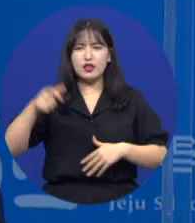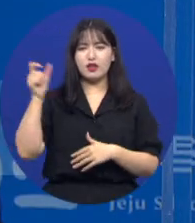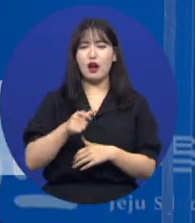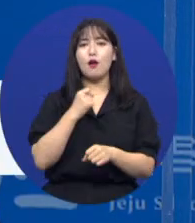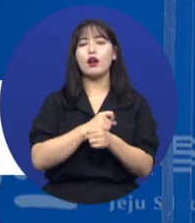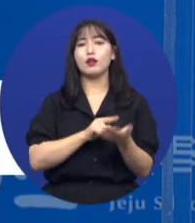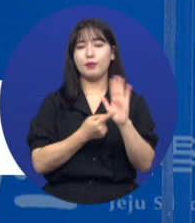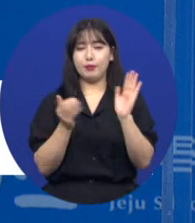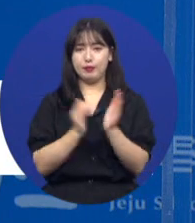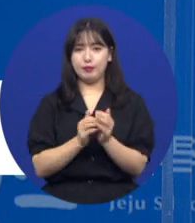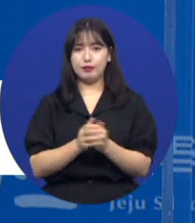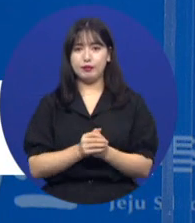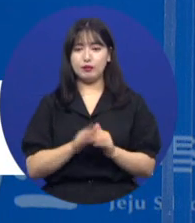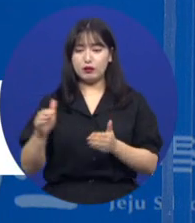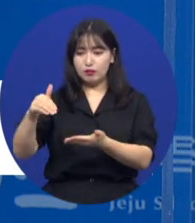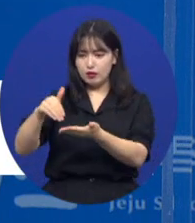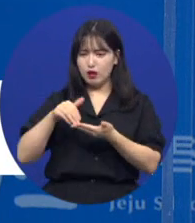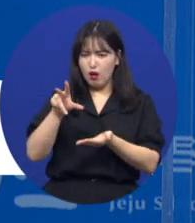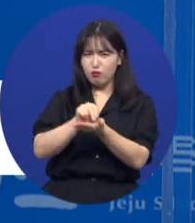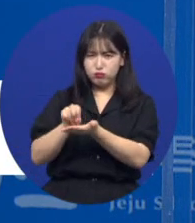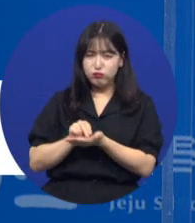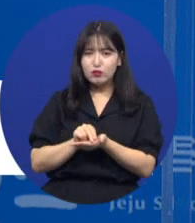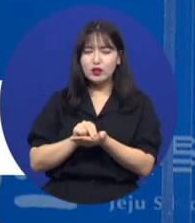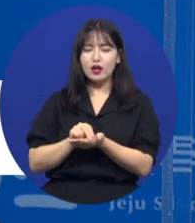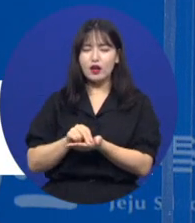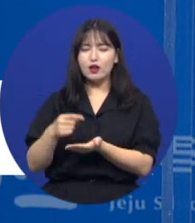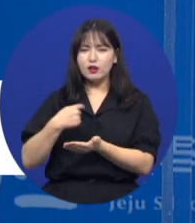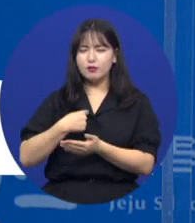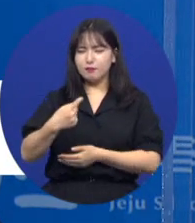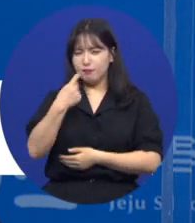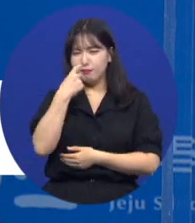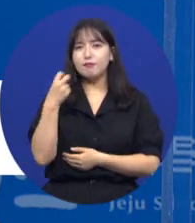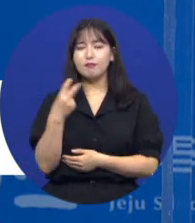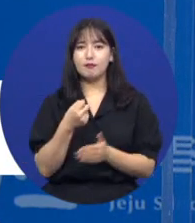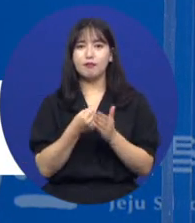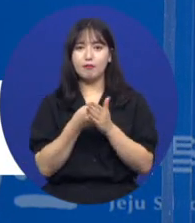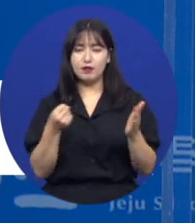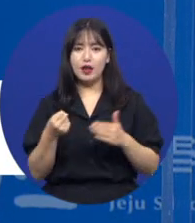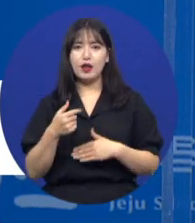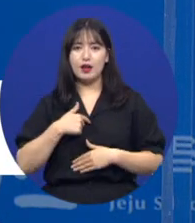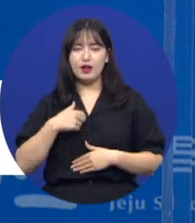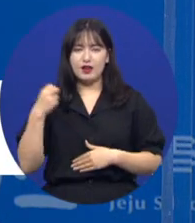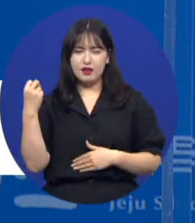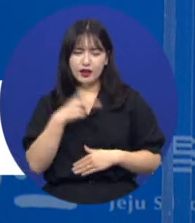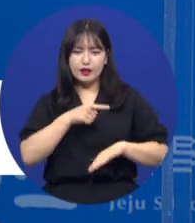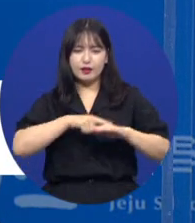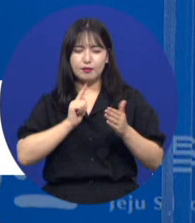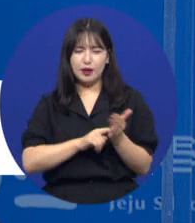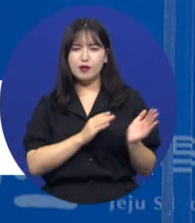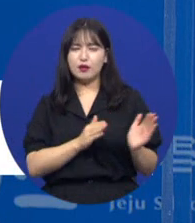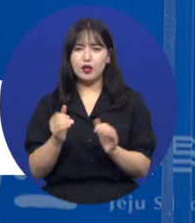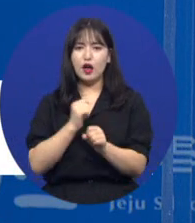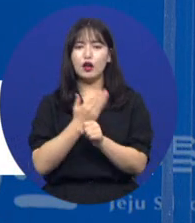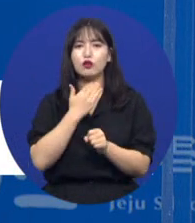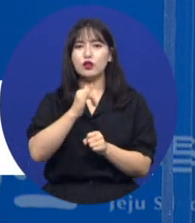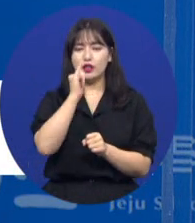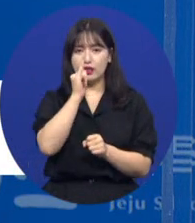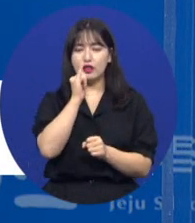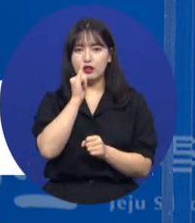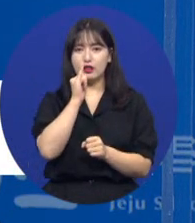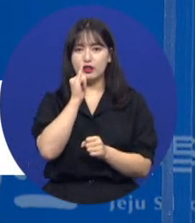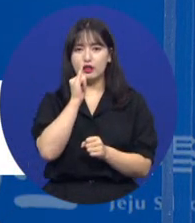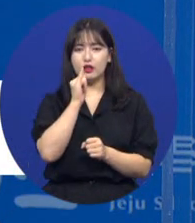이번 인성 과정에서 제기된 문제들을 교훈 4 뭐 다시 마음에 받아들 못 수칙 진로 선택했습니다